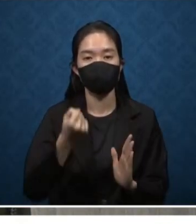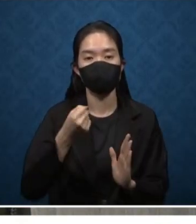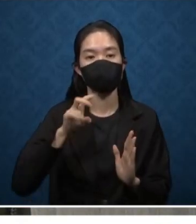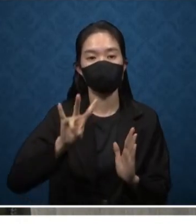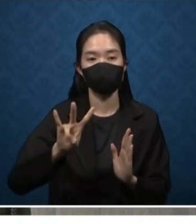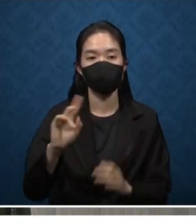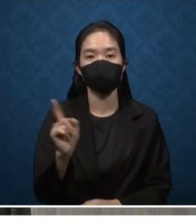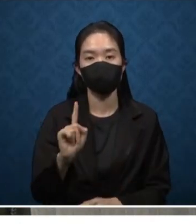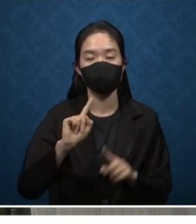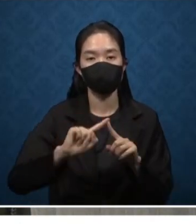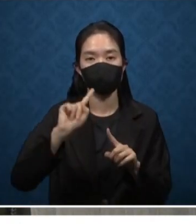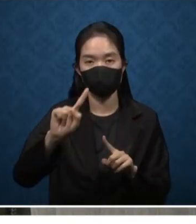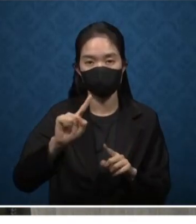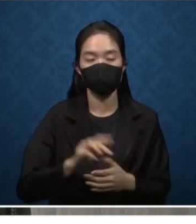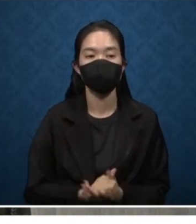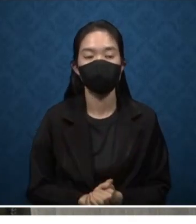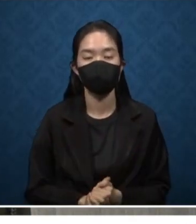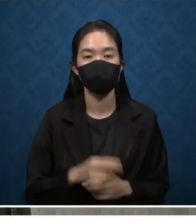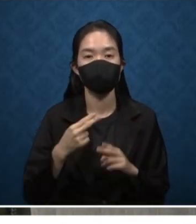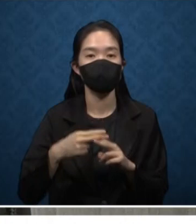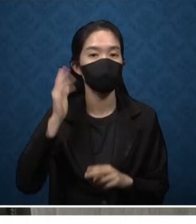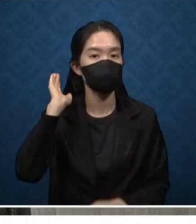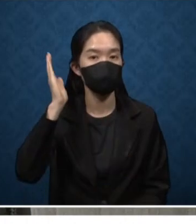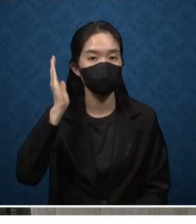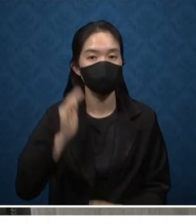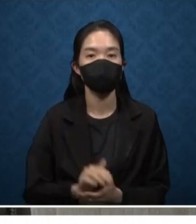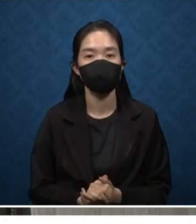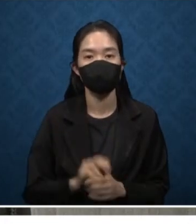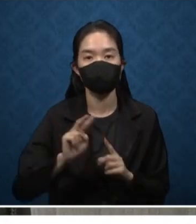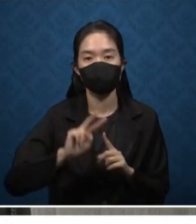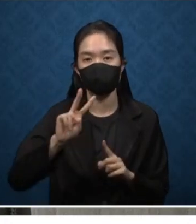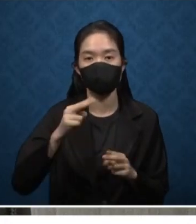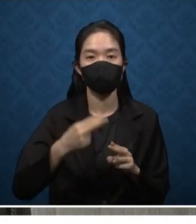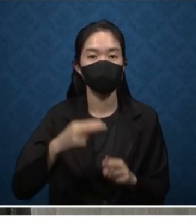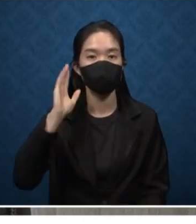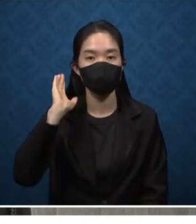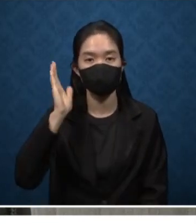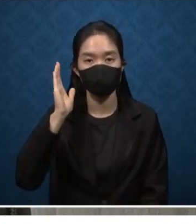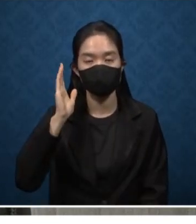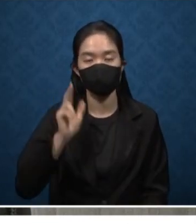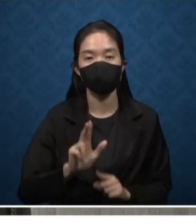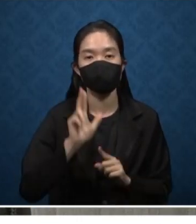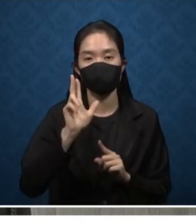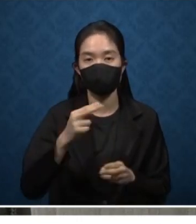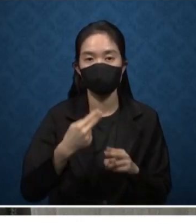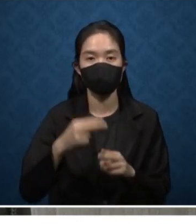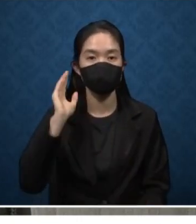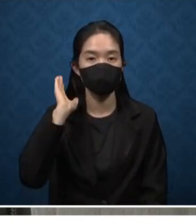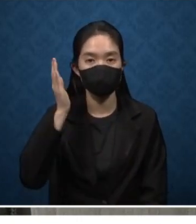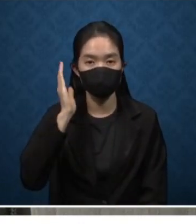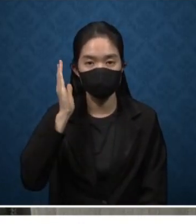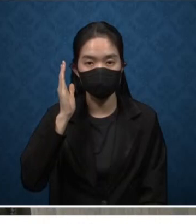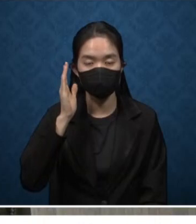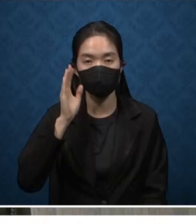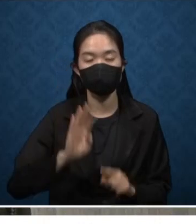นี้1พันตำรวจเอกจรุงวิทย์ภูมิมา2นายจตุรงค์เสริมสุข3นายจิรชัยมูลท